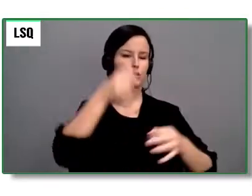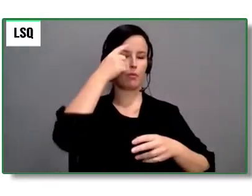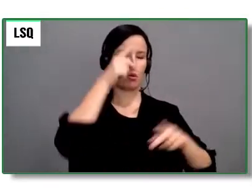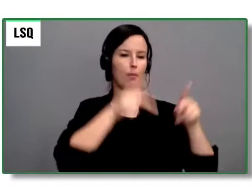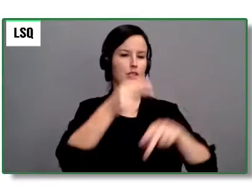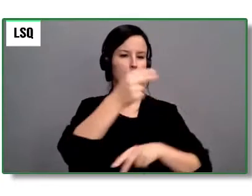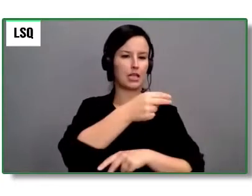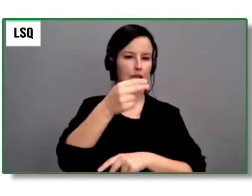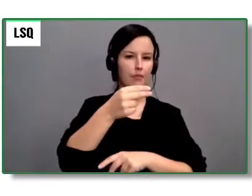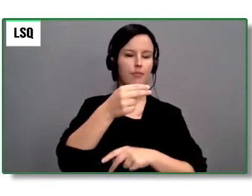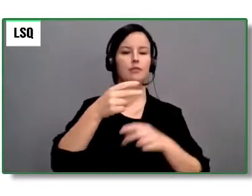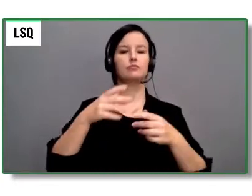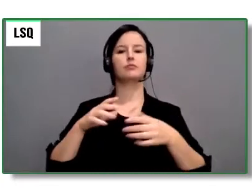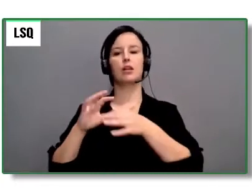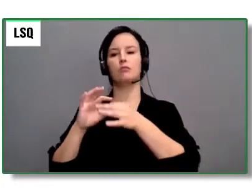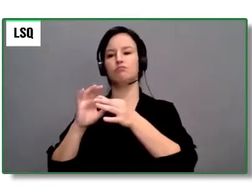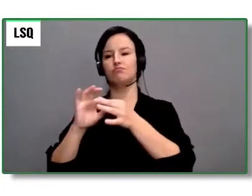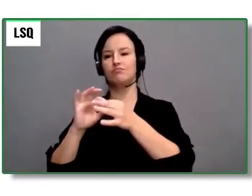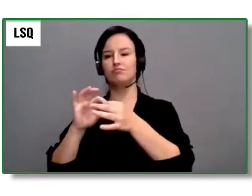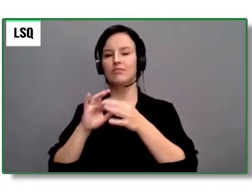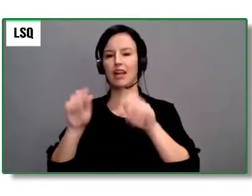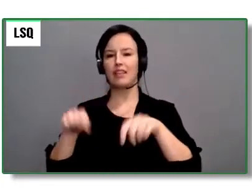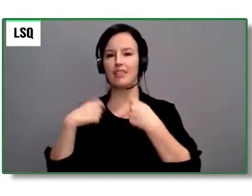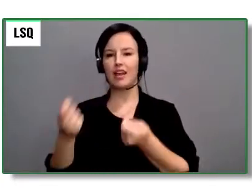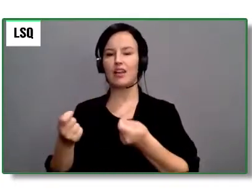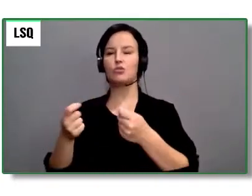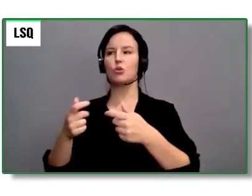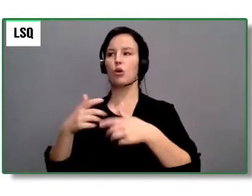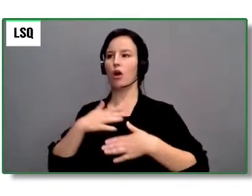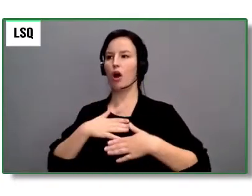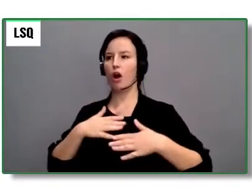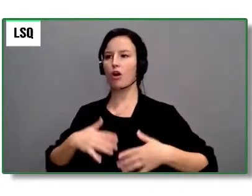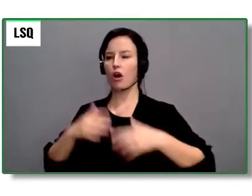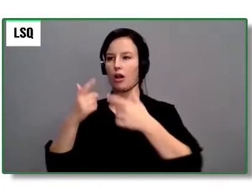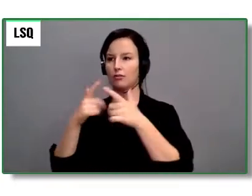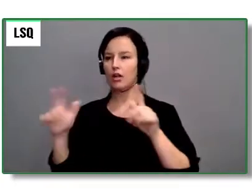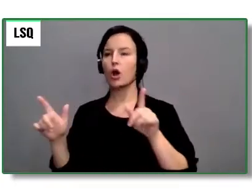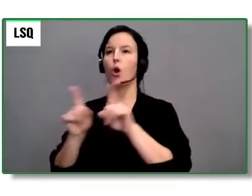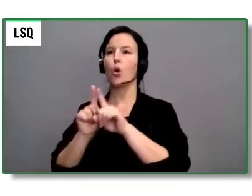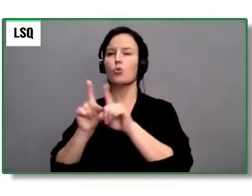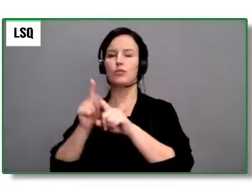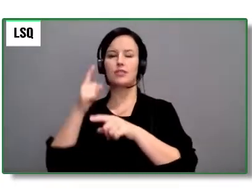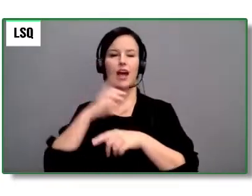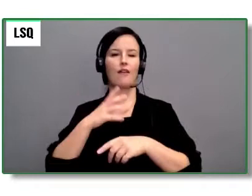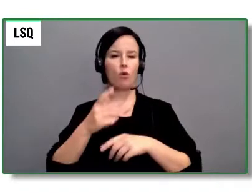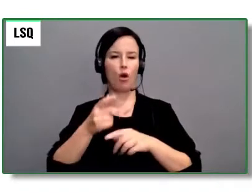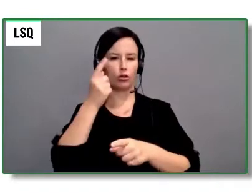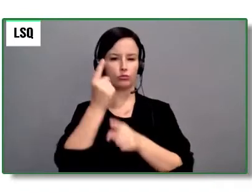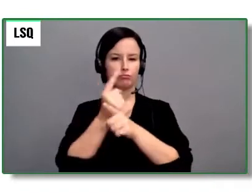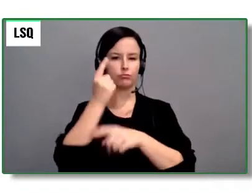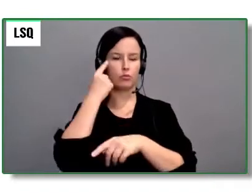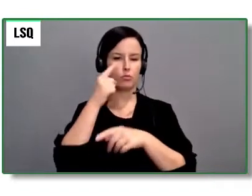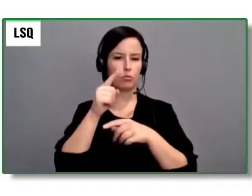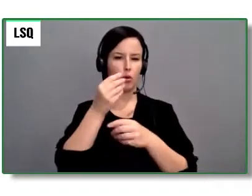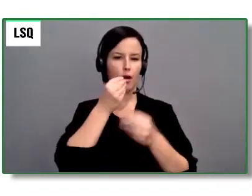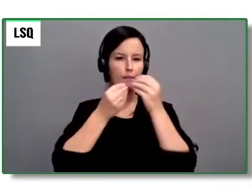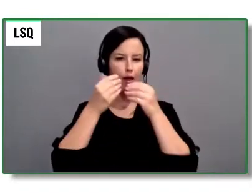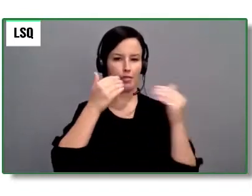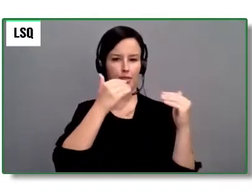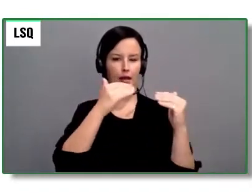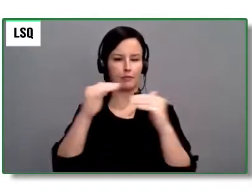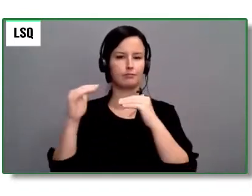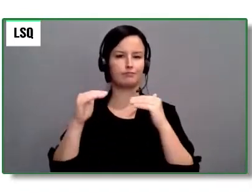handicapées, la connexion avec la nature, la libération du corps et la justice alimentaire. Elle nous parvient par voix